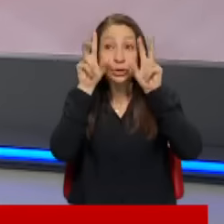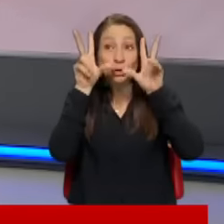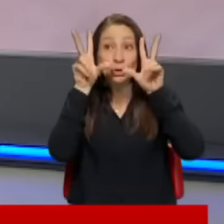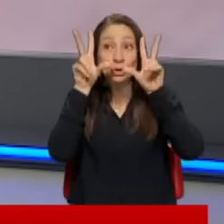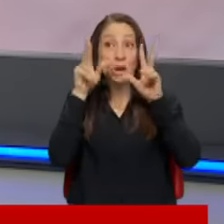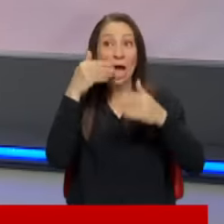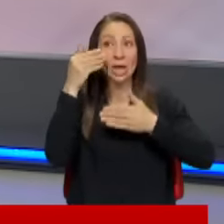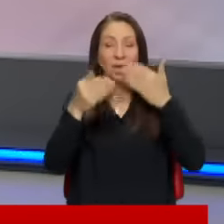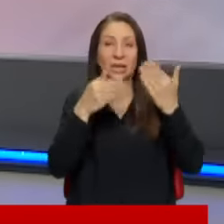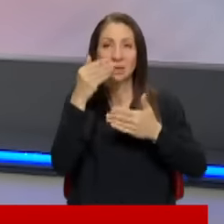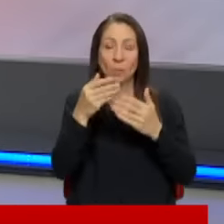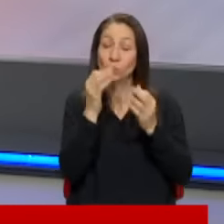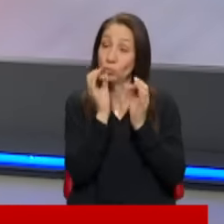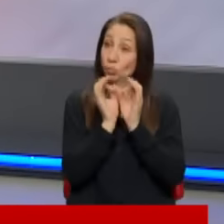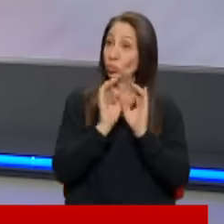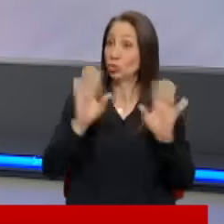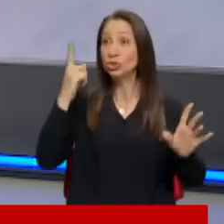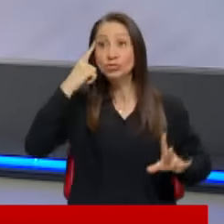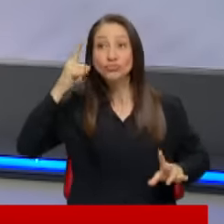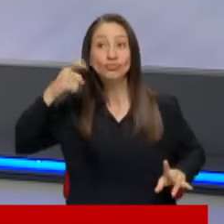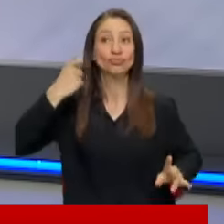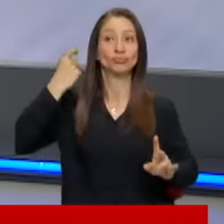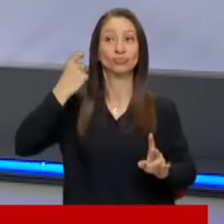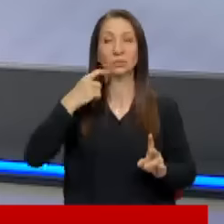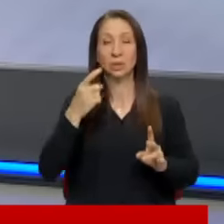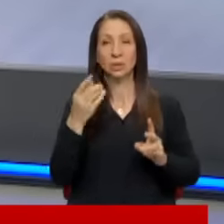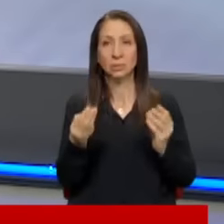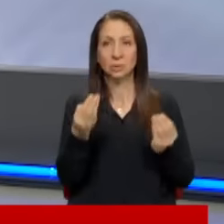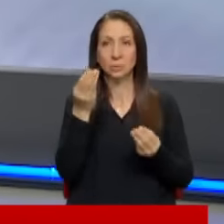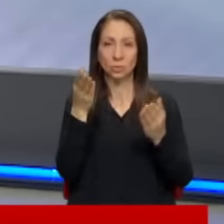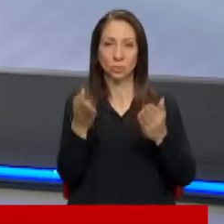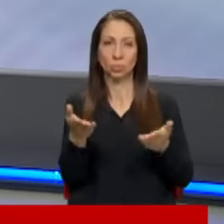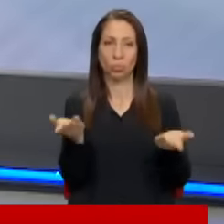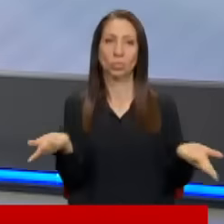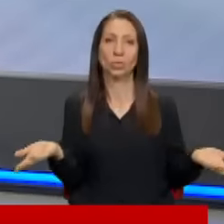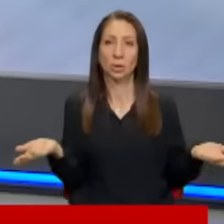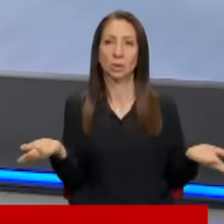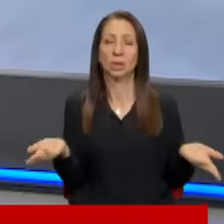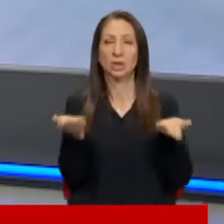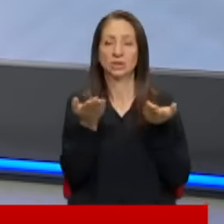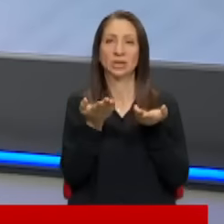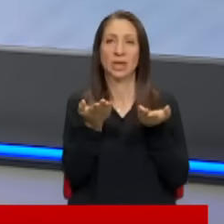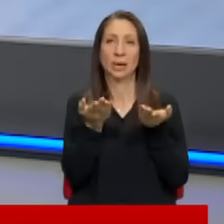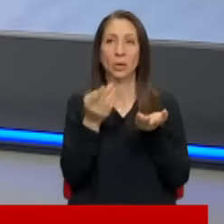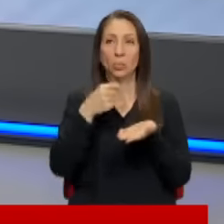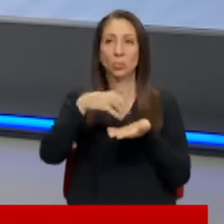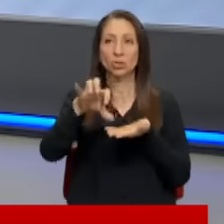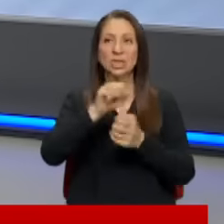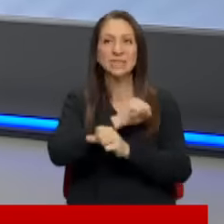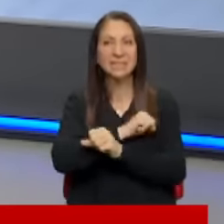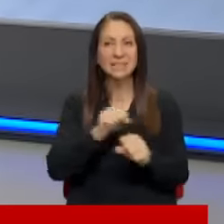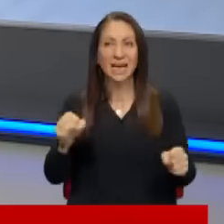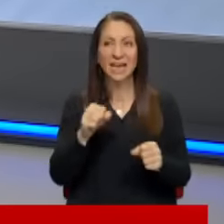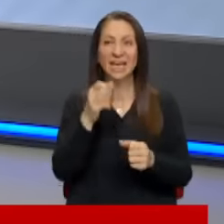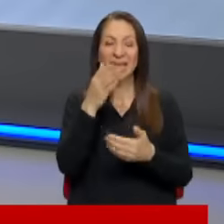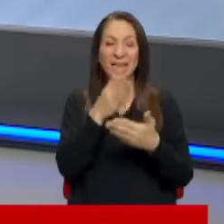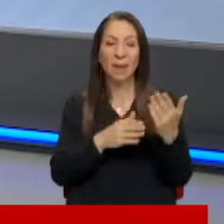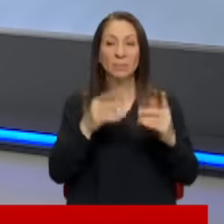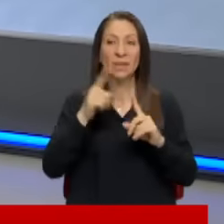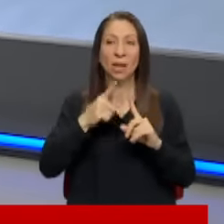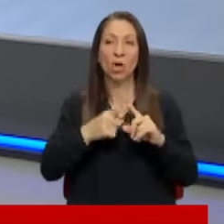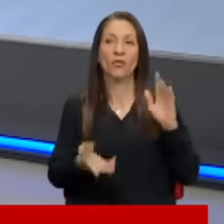bunu anlatırken, müthiş bir buluş derken karşımızdaki durum bu. İşte bütçe açığı yarım trilyon